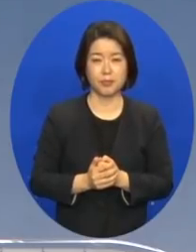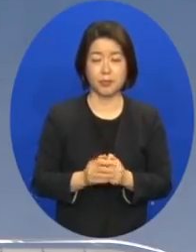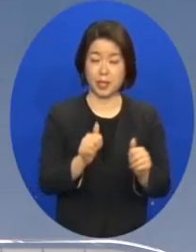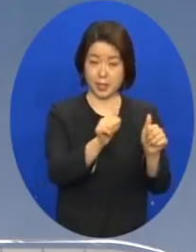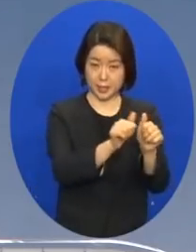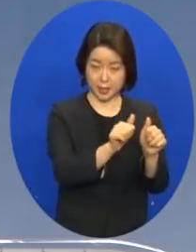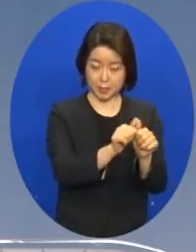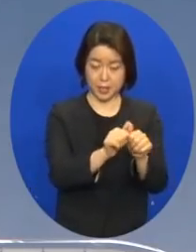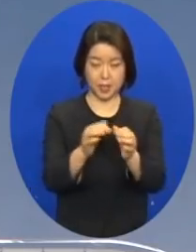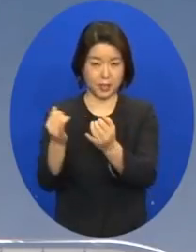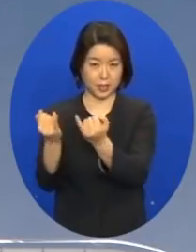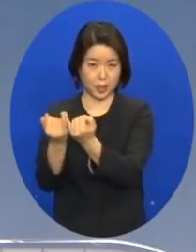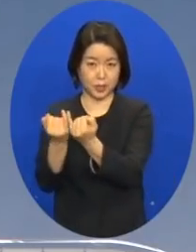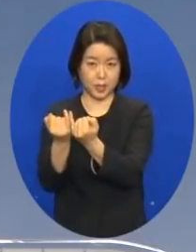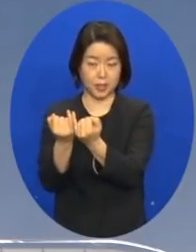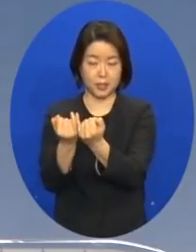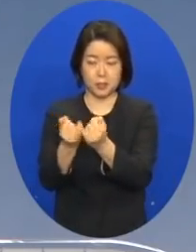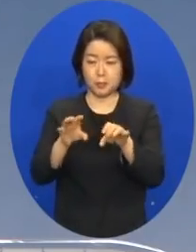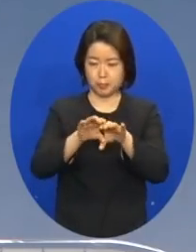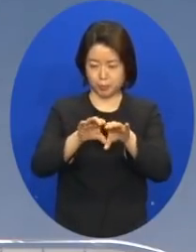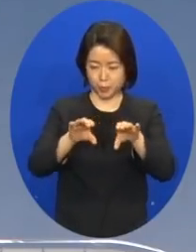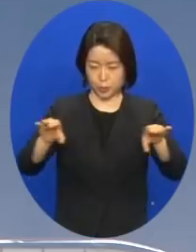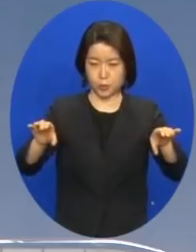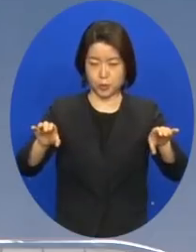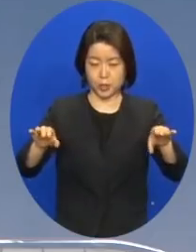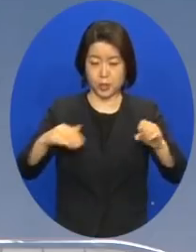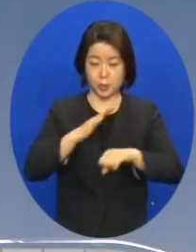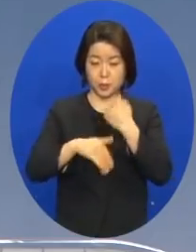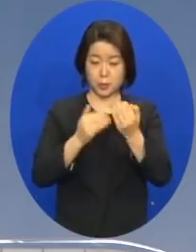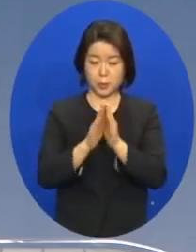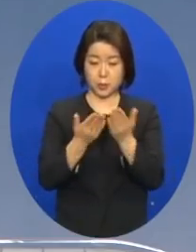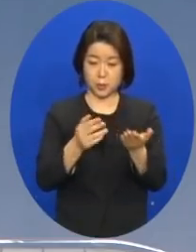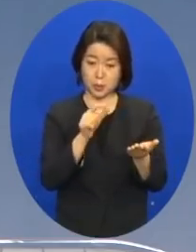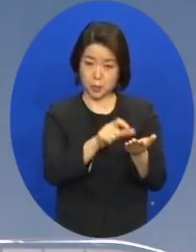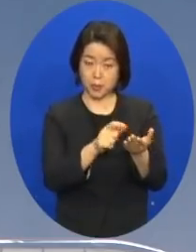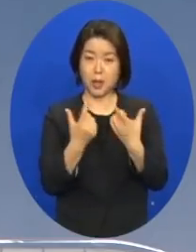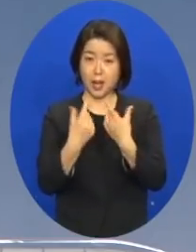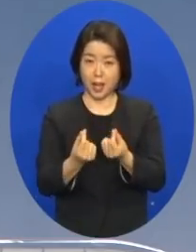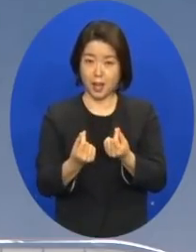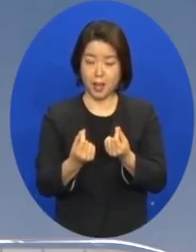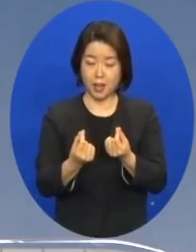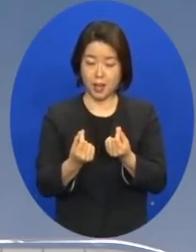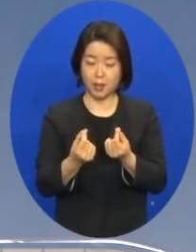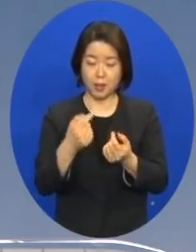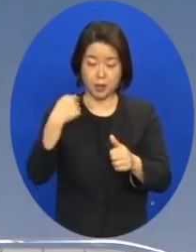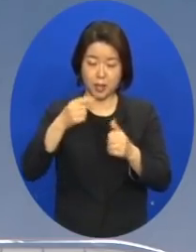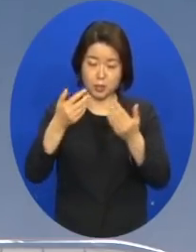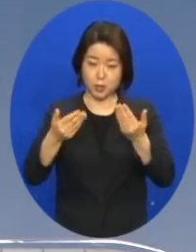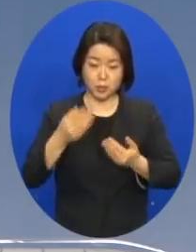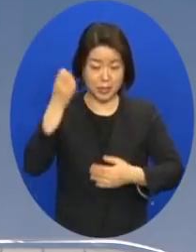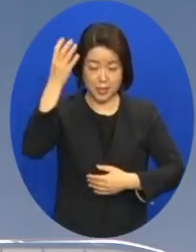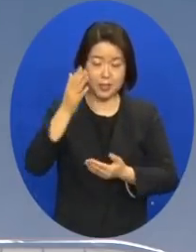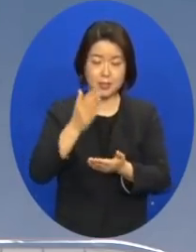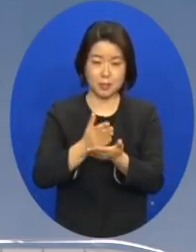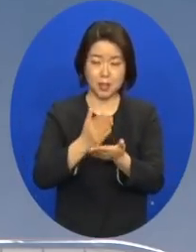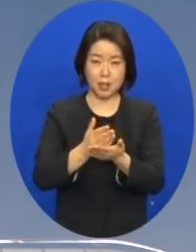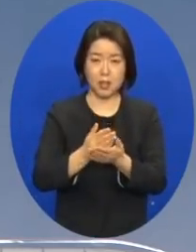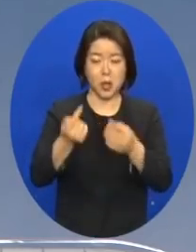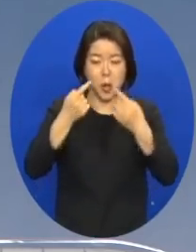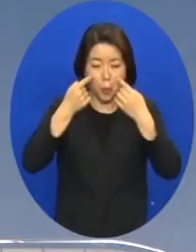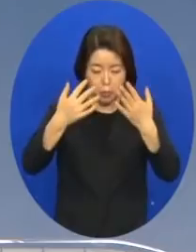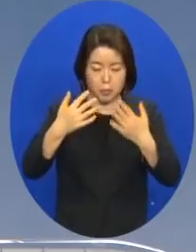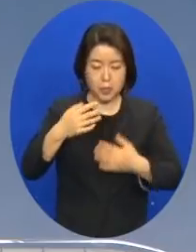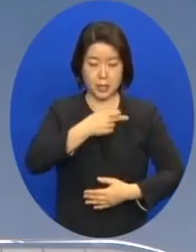남자와 여자가 동등하다고 성경이 가르친 것을 놓치면 안 됩니다. 분명히 사도